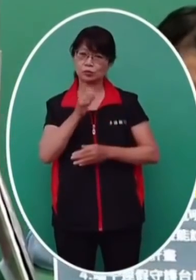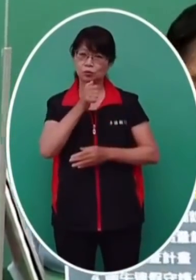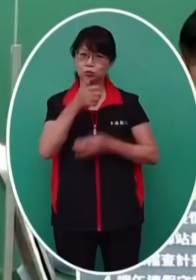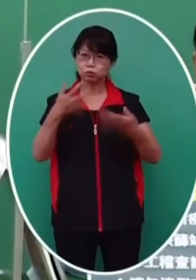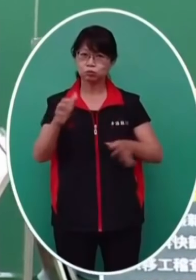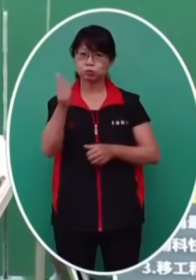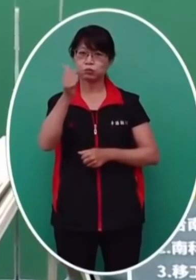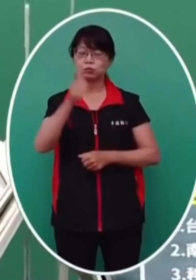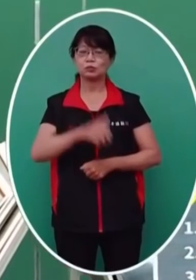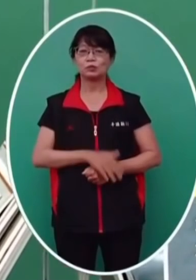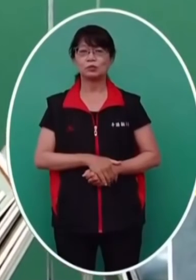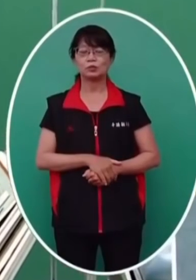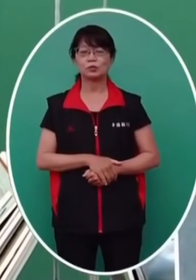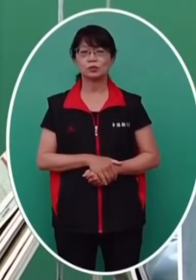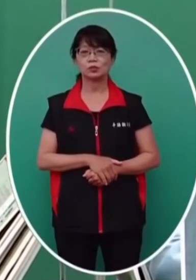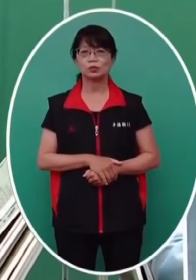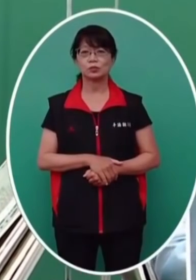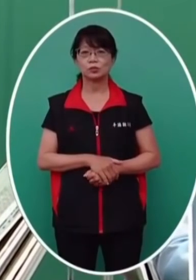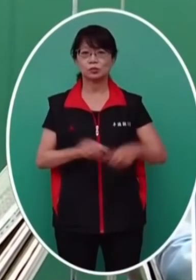男性。那在